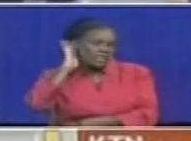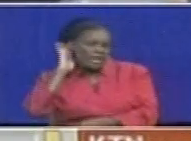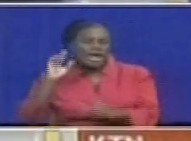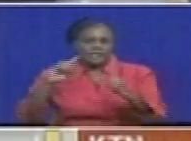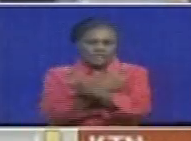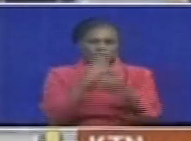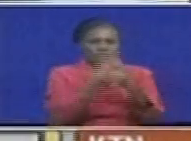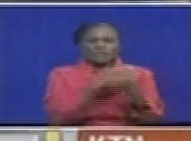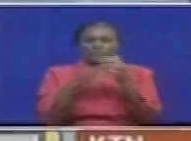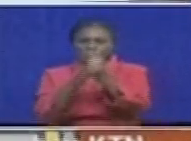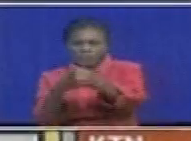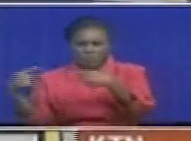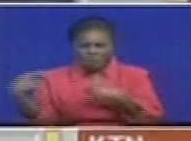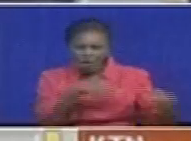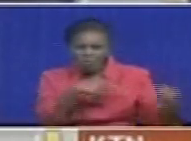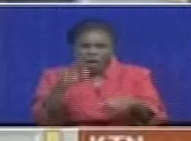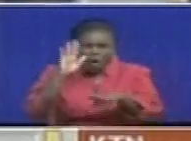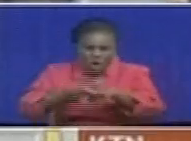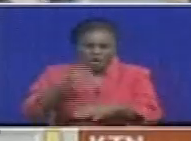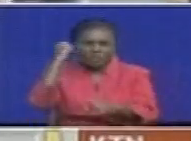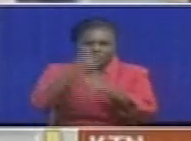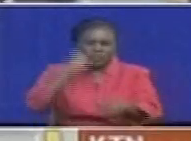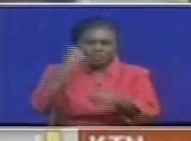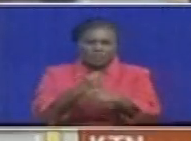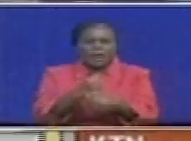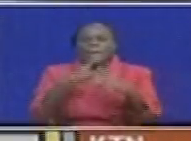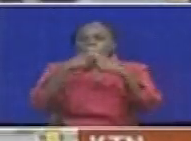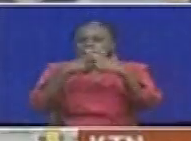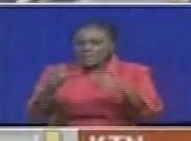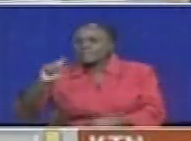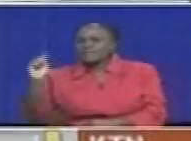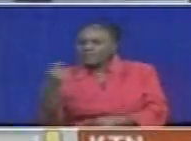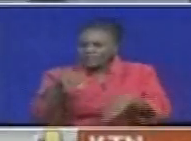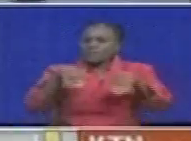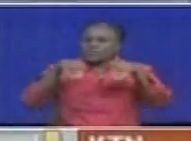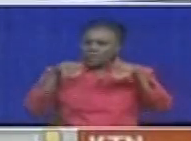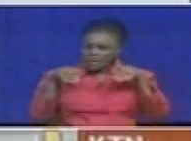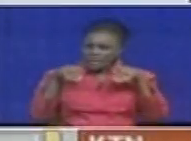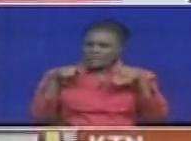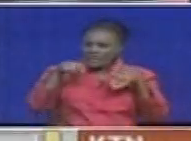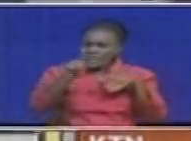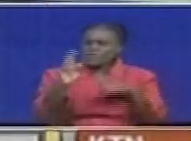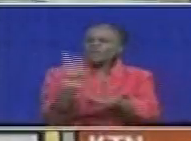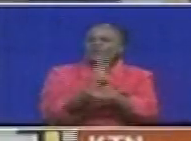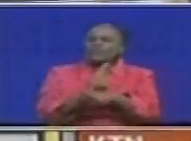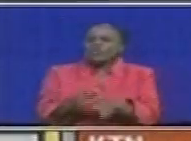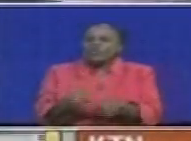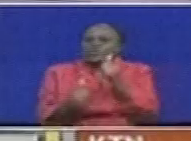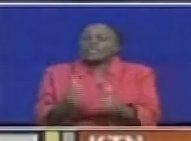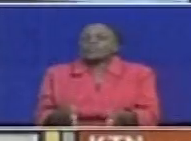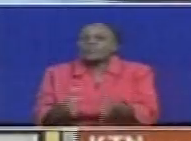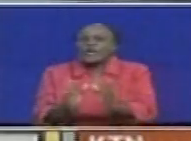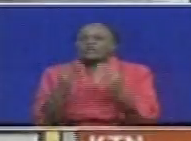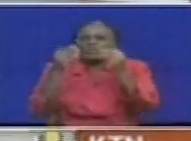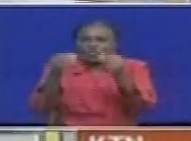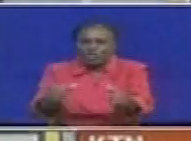mbalimbali wanaozozana kuhusu operesheni inayoendelea. Lakini Wakenya wanasubiri kuona ni mbinu gani itakayotumiwa na serikali